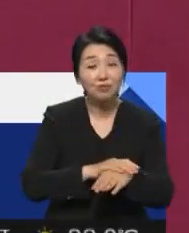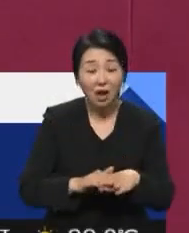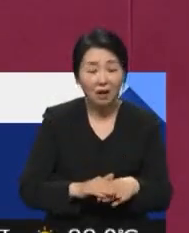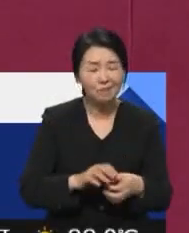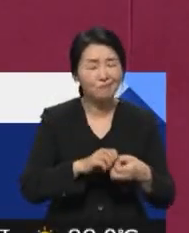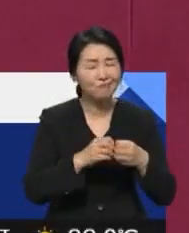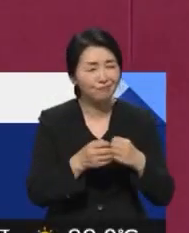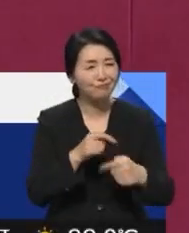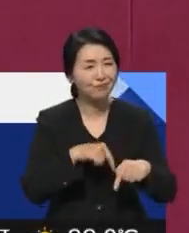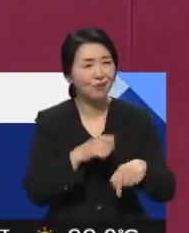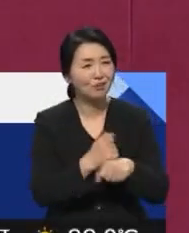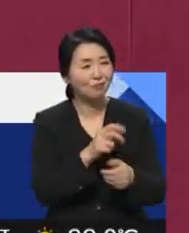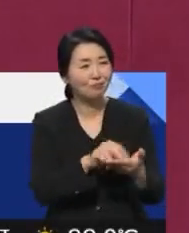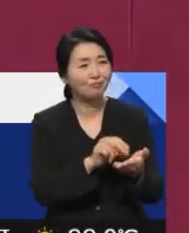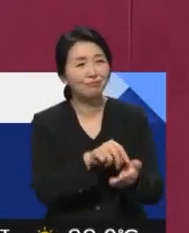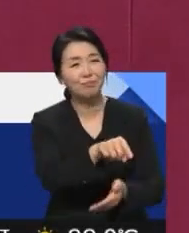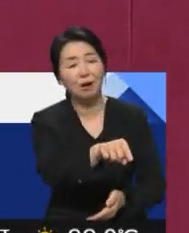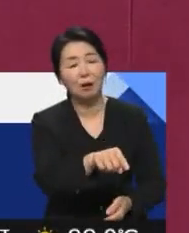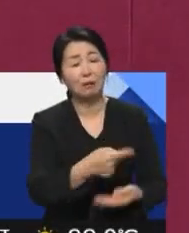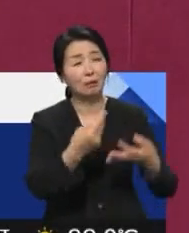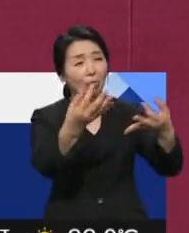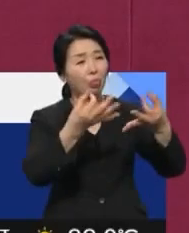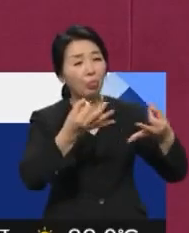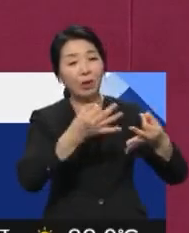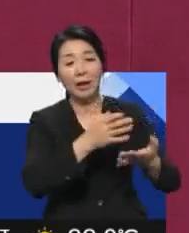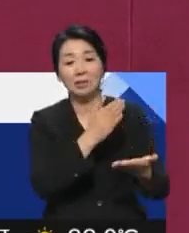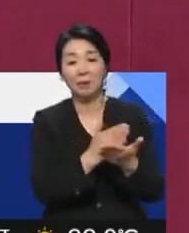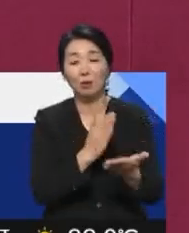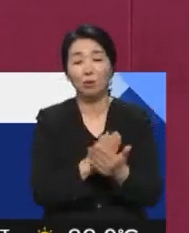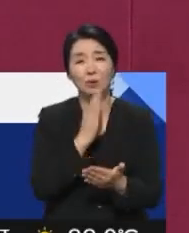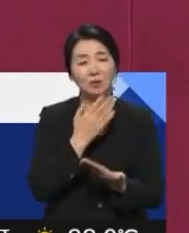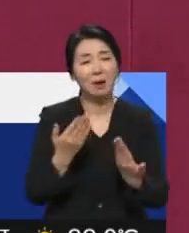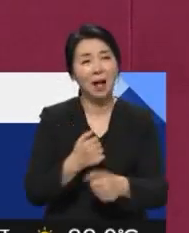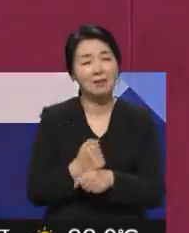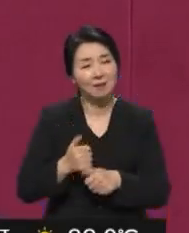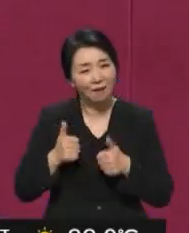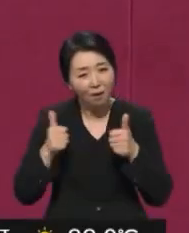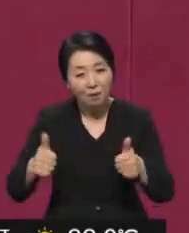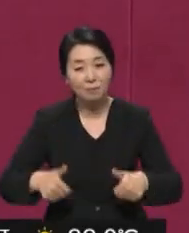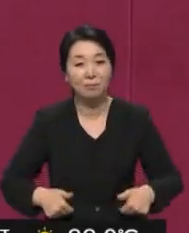것, 포퓰리즘의 골머리를 그 시간에 진짜 할 일 하면 됩니다.